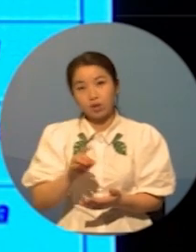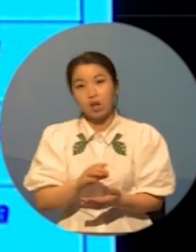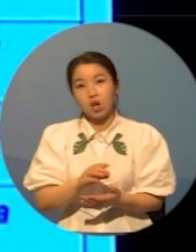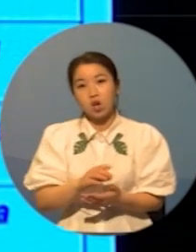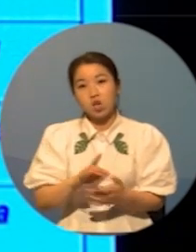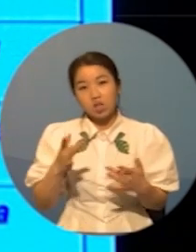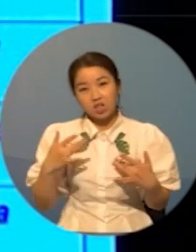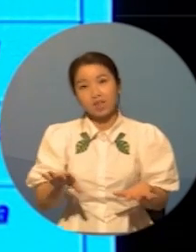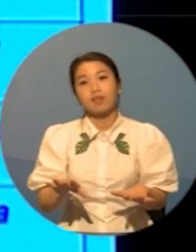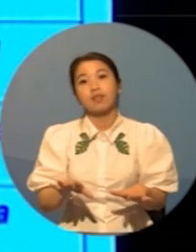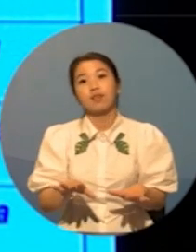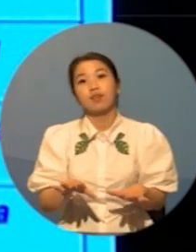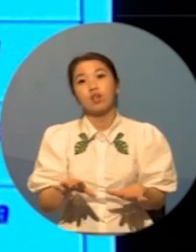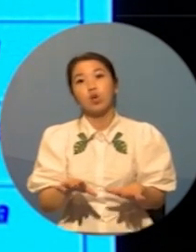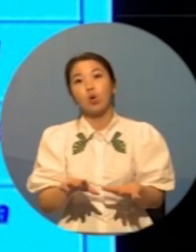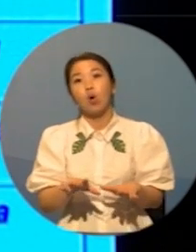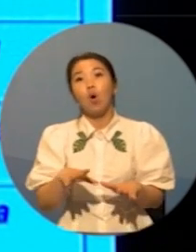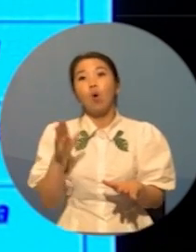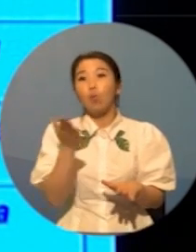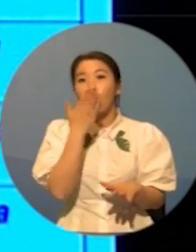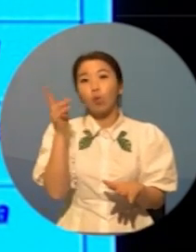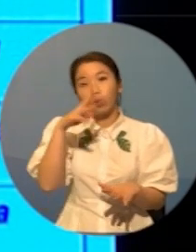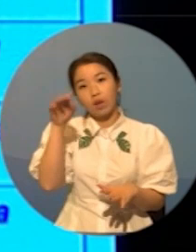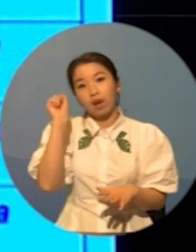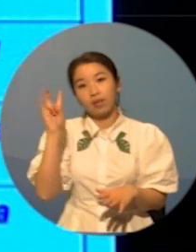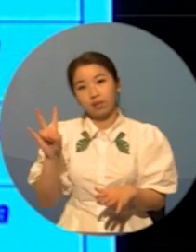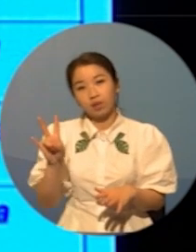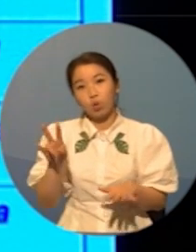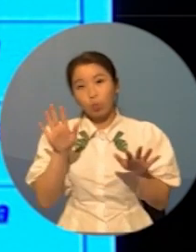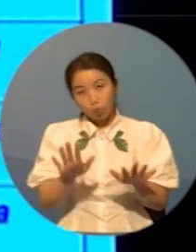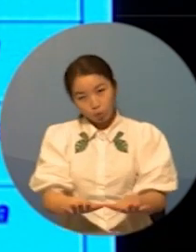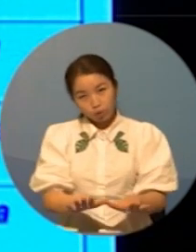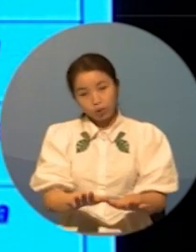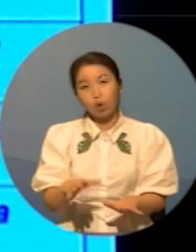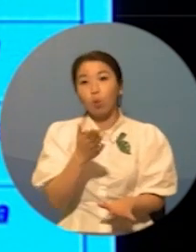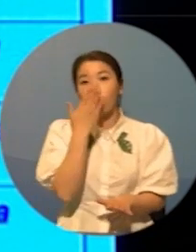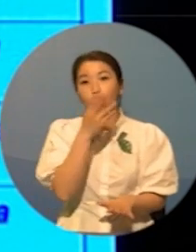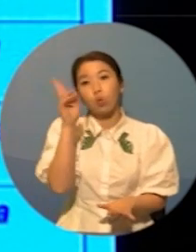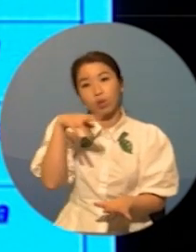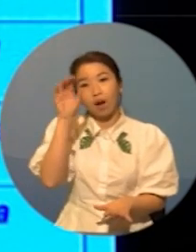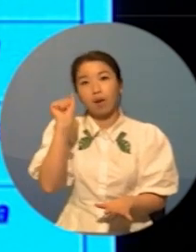шығыс, оқудан, орын, оқуда.